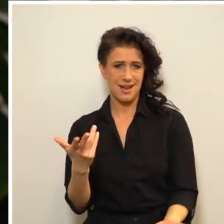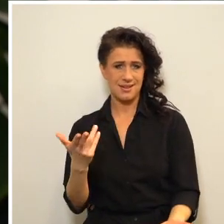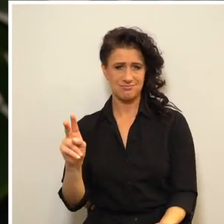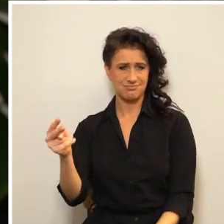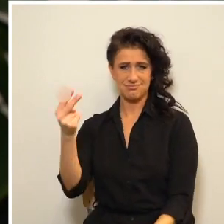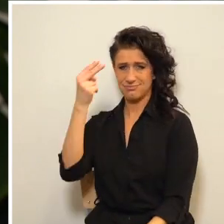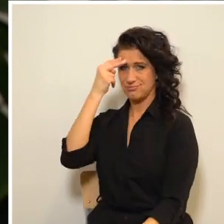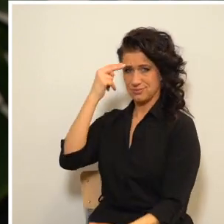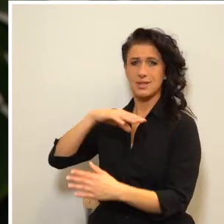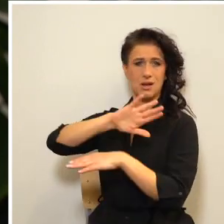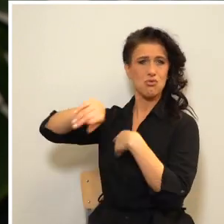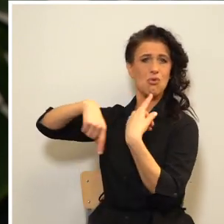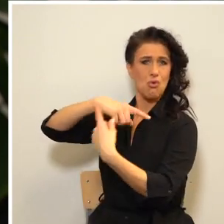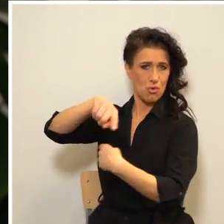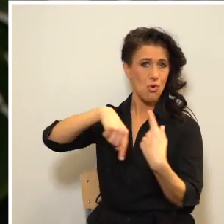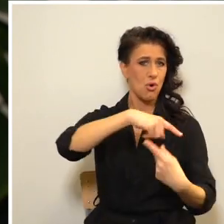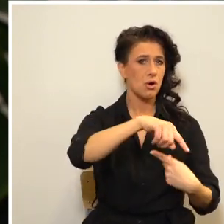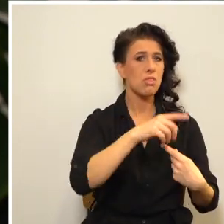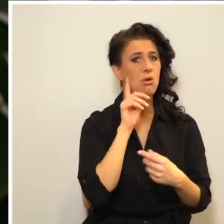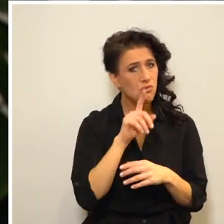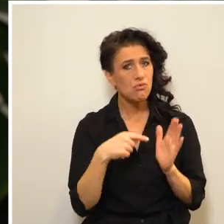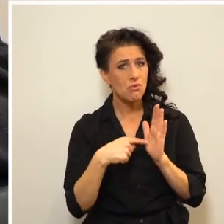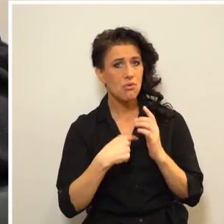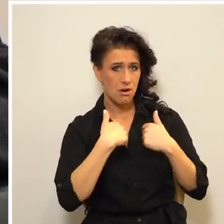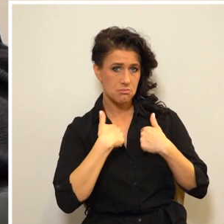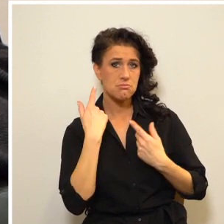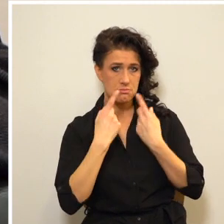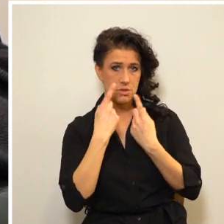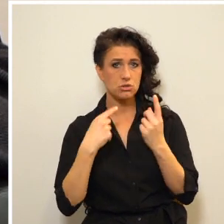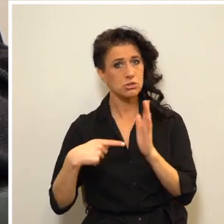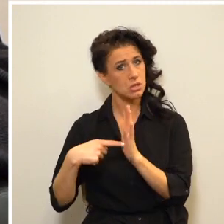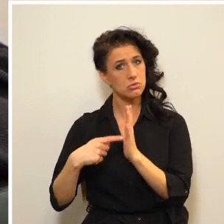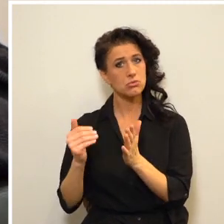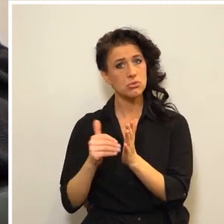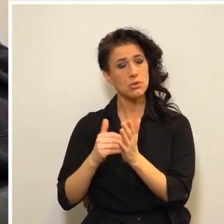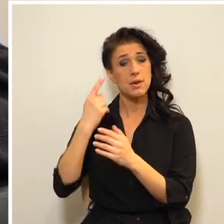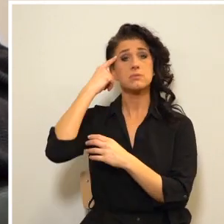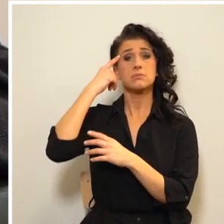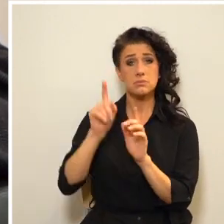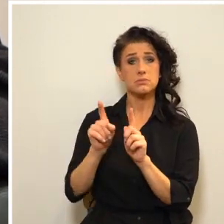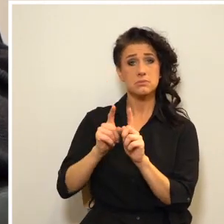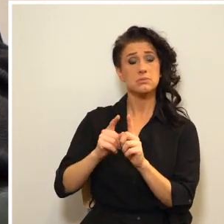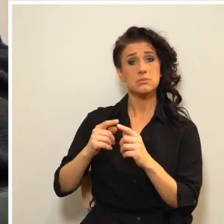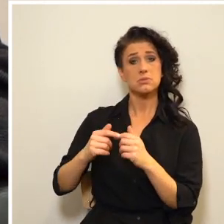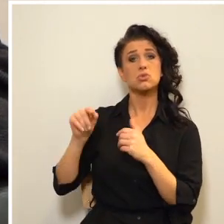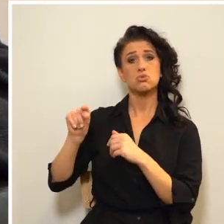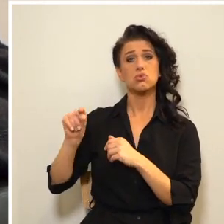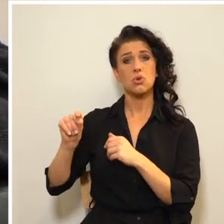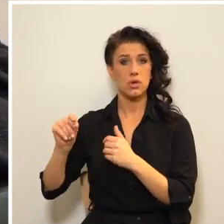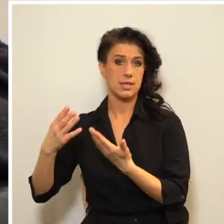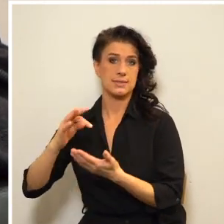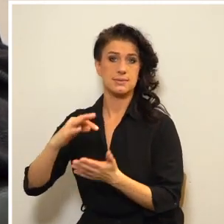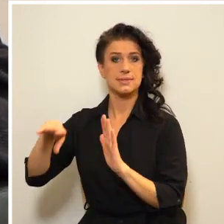mity krążą w przewidywaniu i myślę że już tutaj trzeba wspomnieć i to jest zadanie także dla kościoła